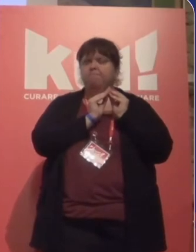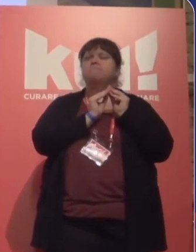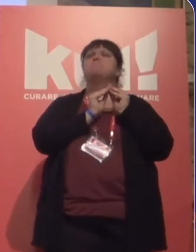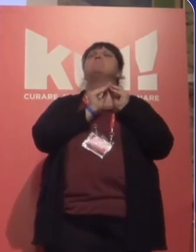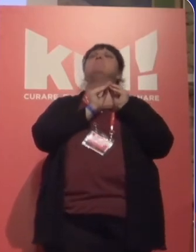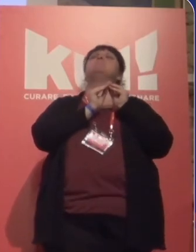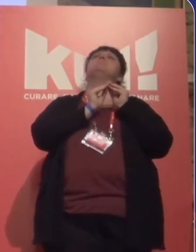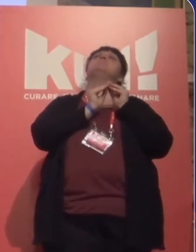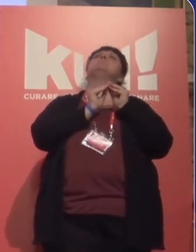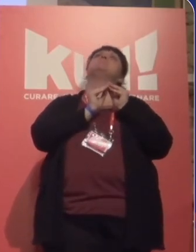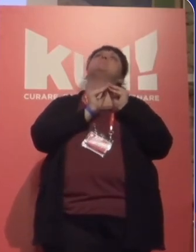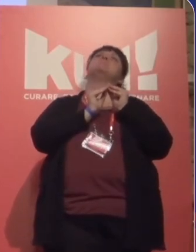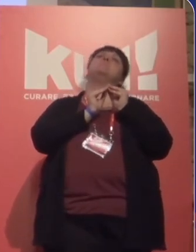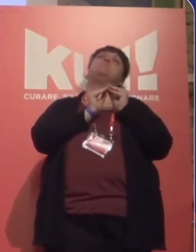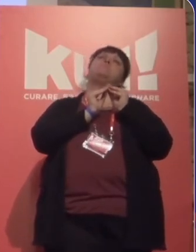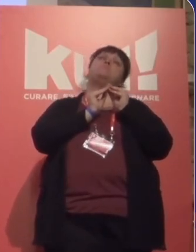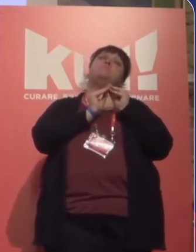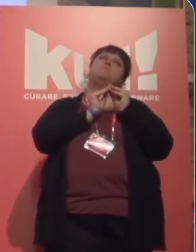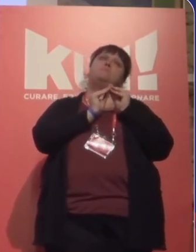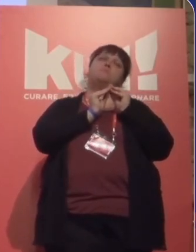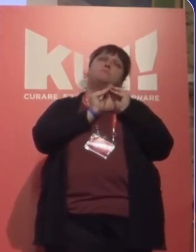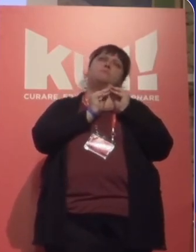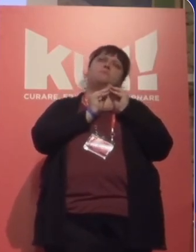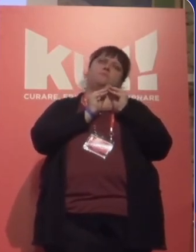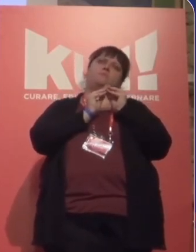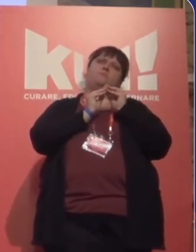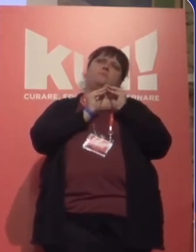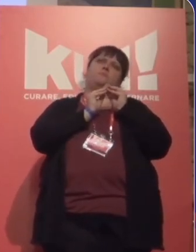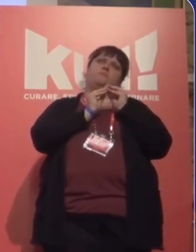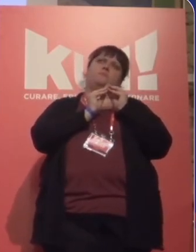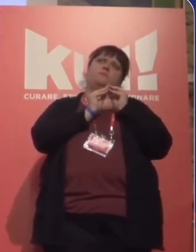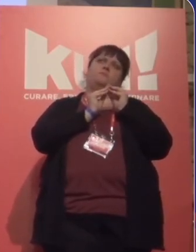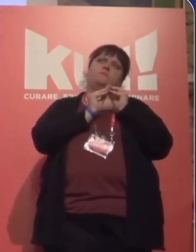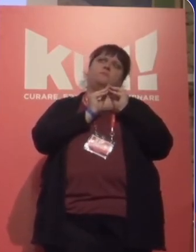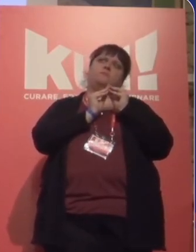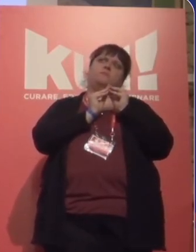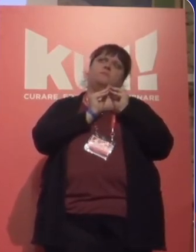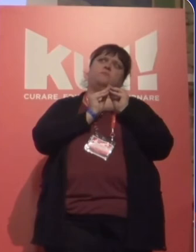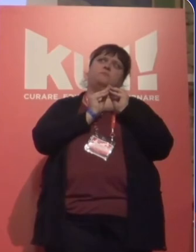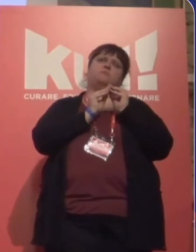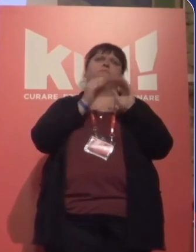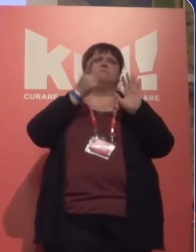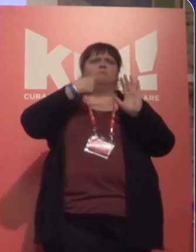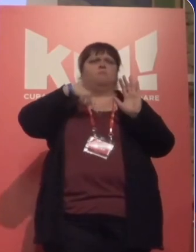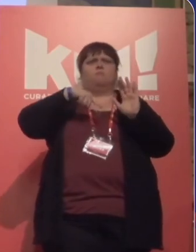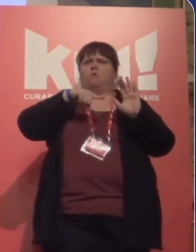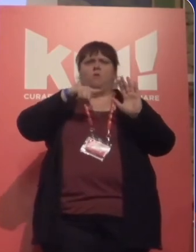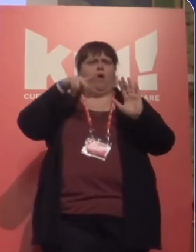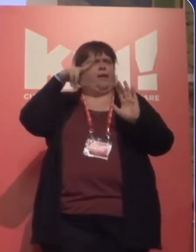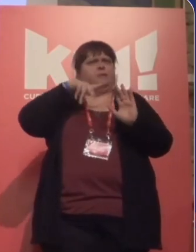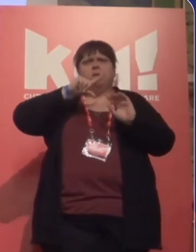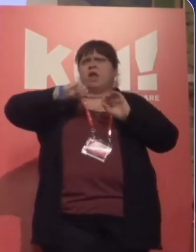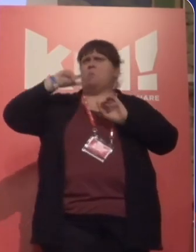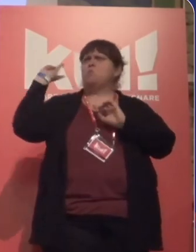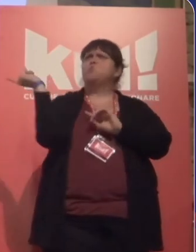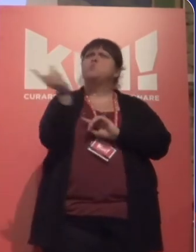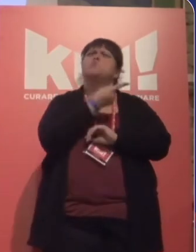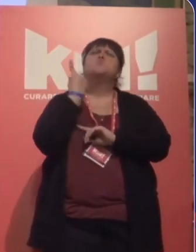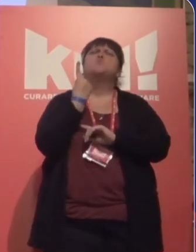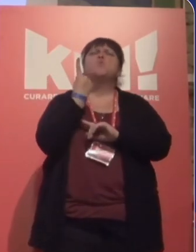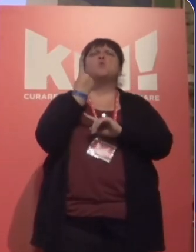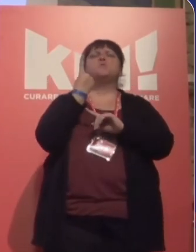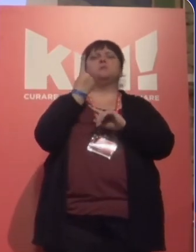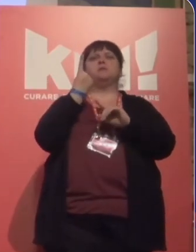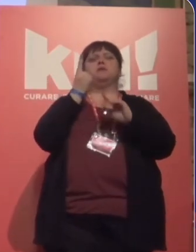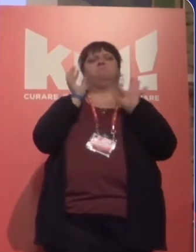della ricostruzione su cui speriamo tutti si faccia piena luce sugli episodi che hanno portato